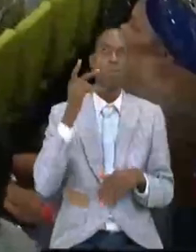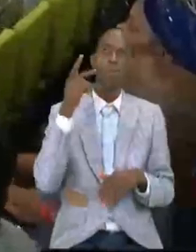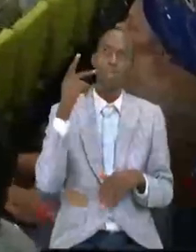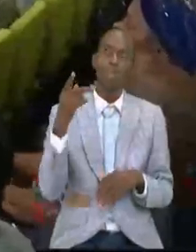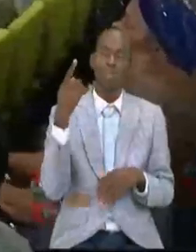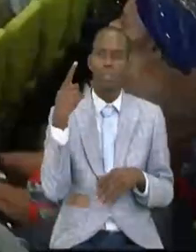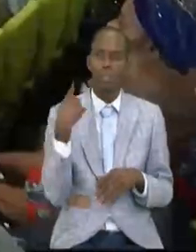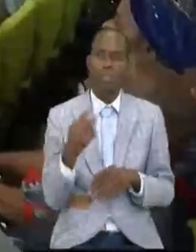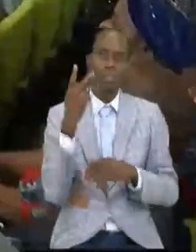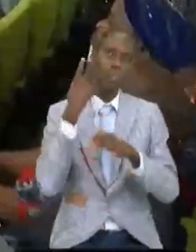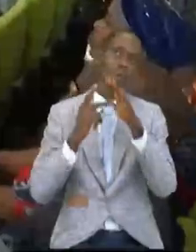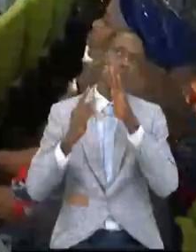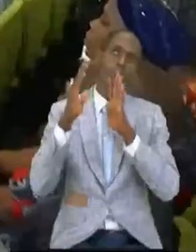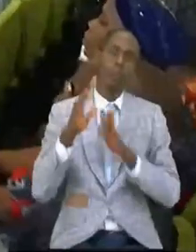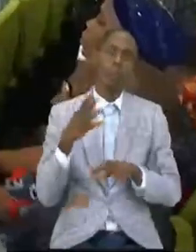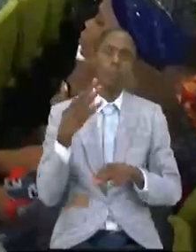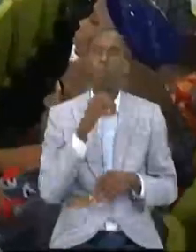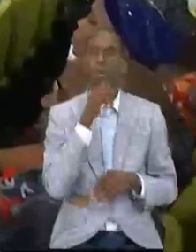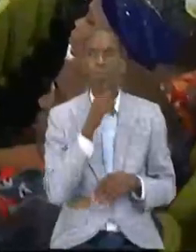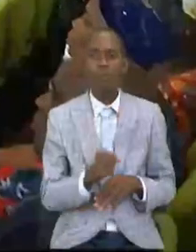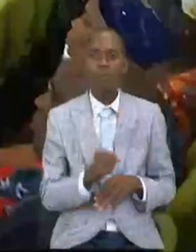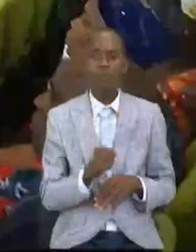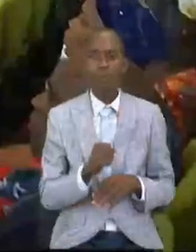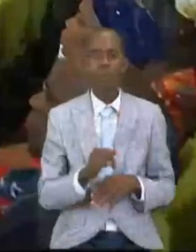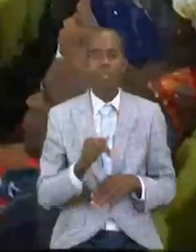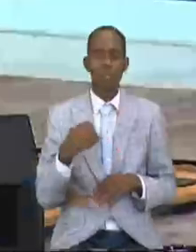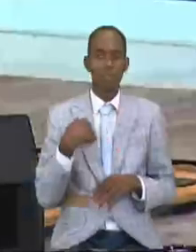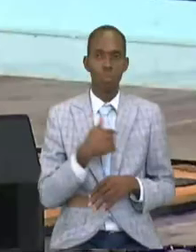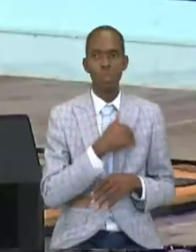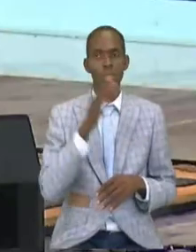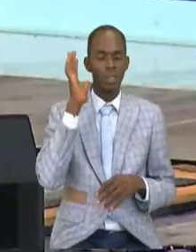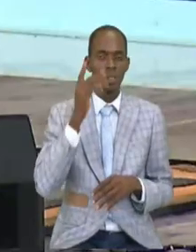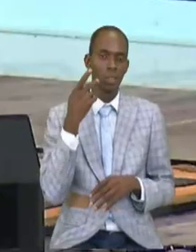d'antan. Je verrai le Seigneur.